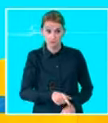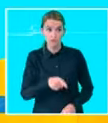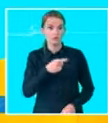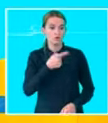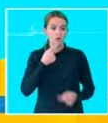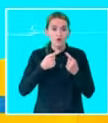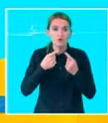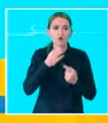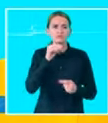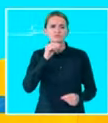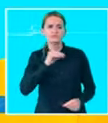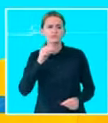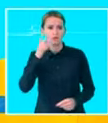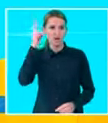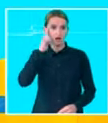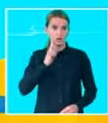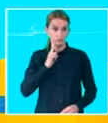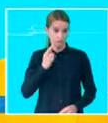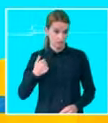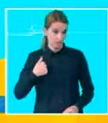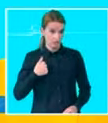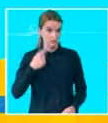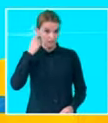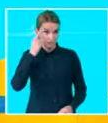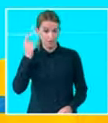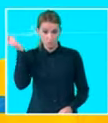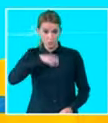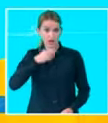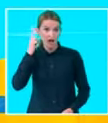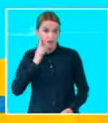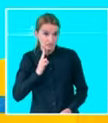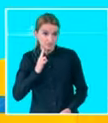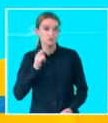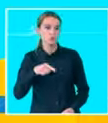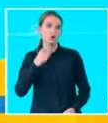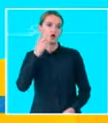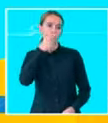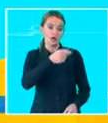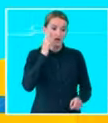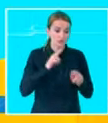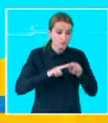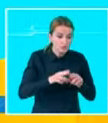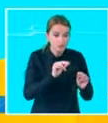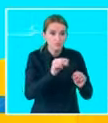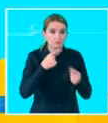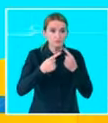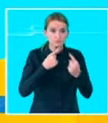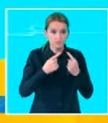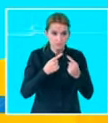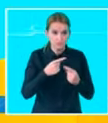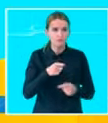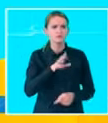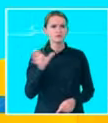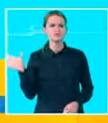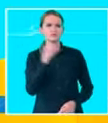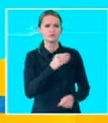френско говорящ човек. Така че останах там. Трябва да кажа, че всички хора наоколо помогнаха. Първите,